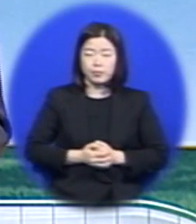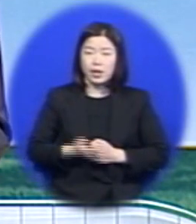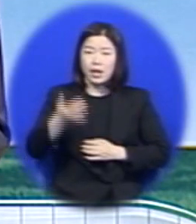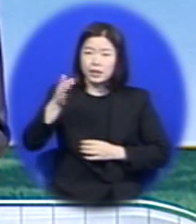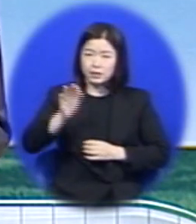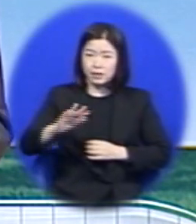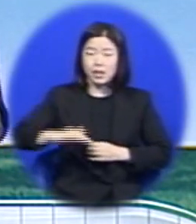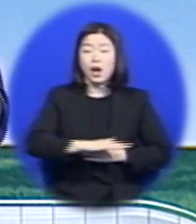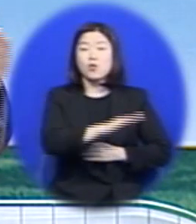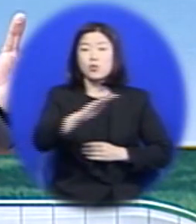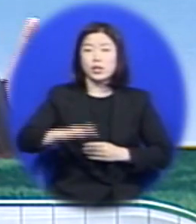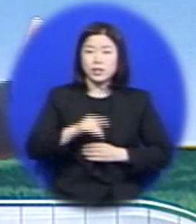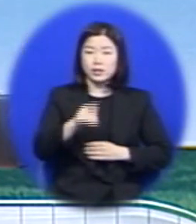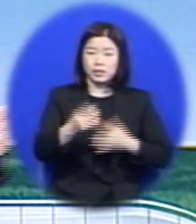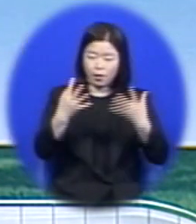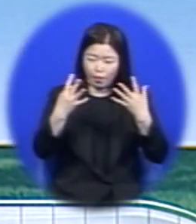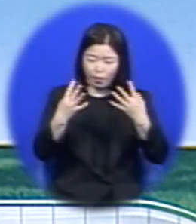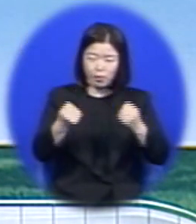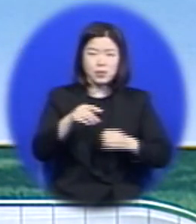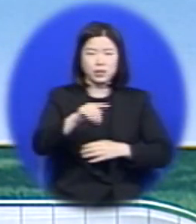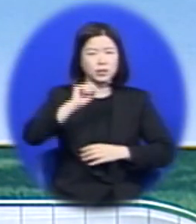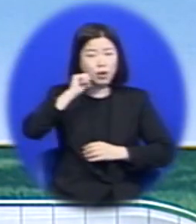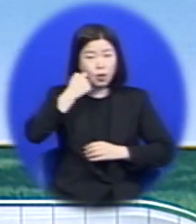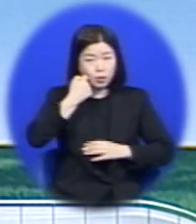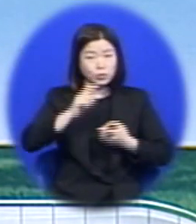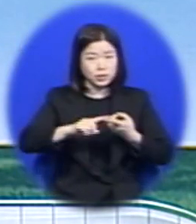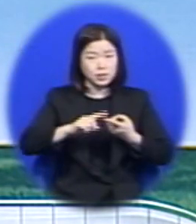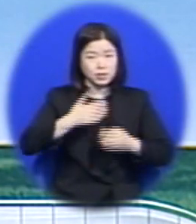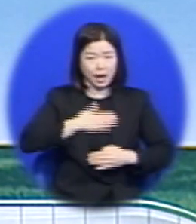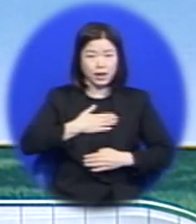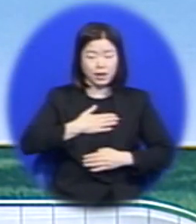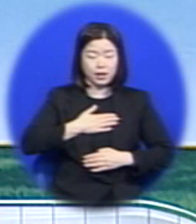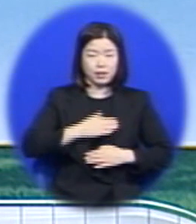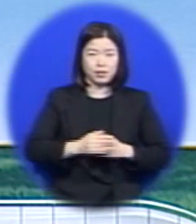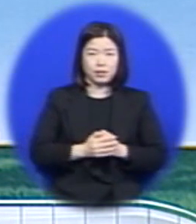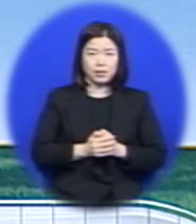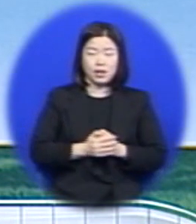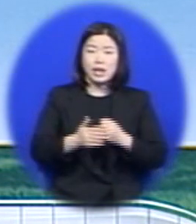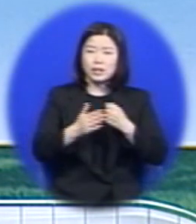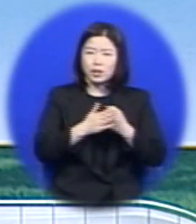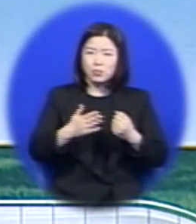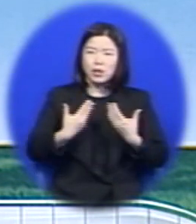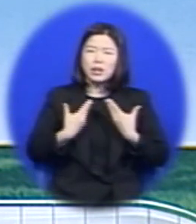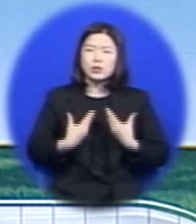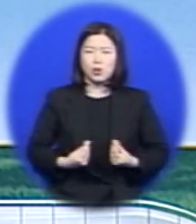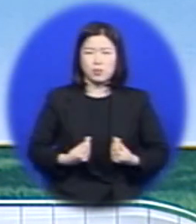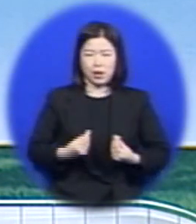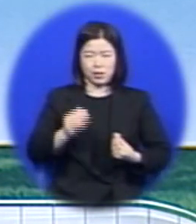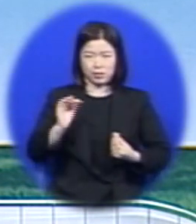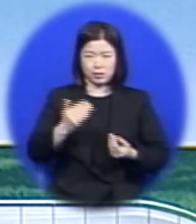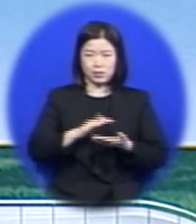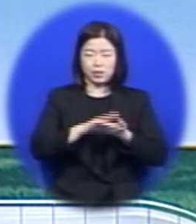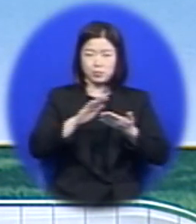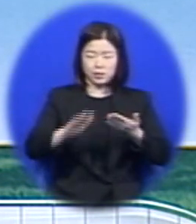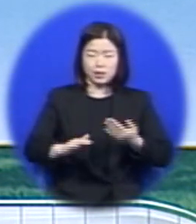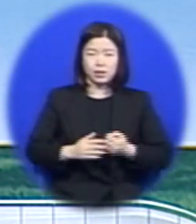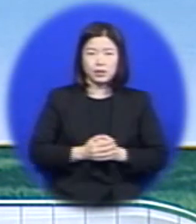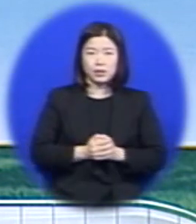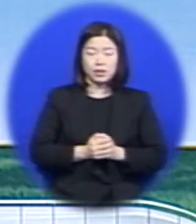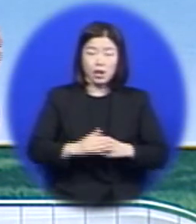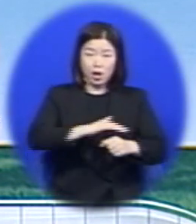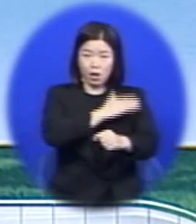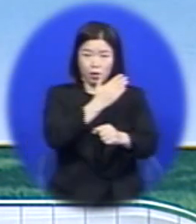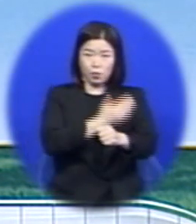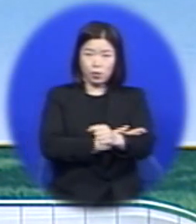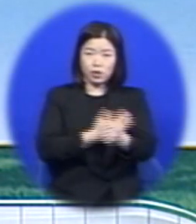그러나 우리는 그게 얼마나 어려운가를 압니다. 그래서 절망스럽습니다.